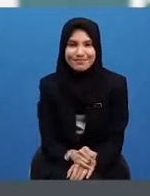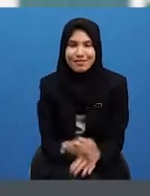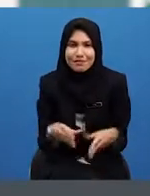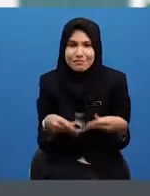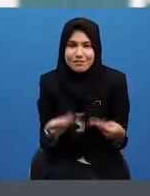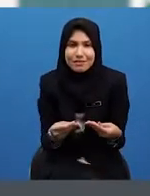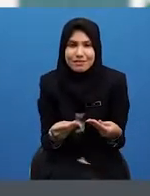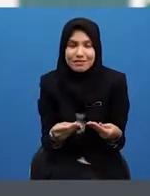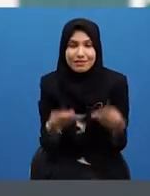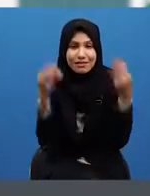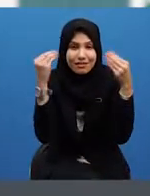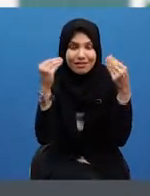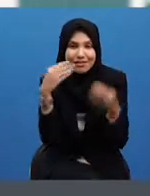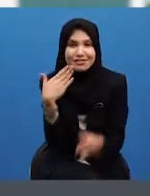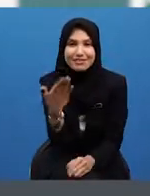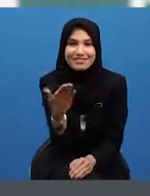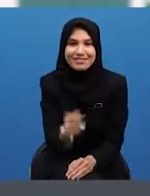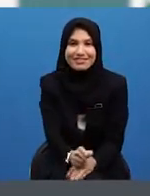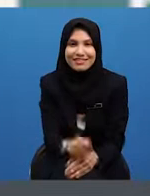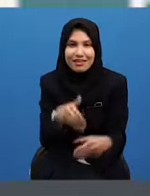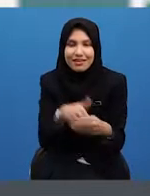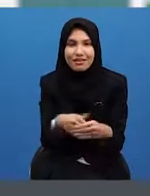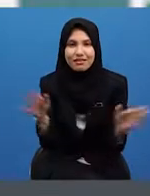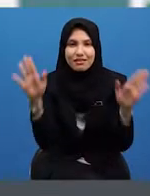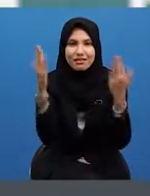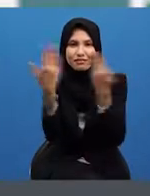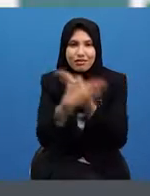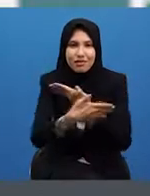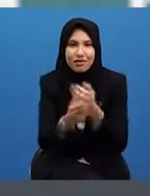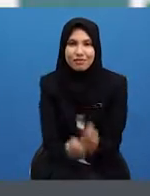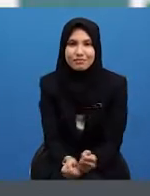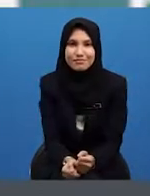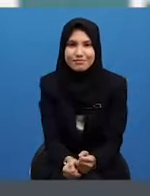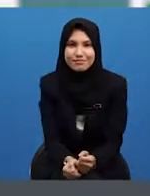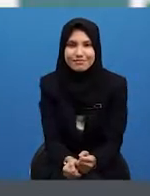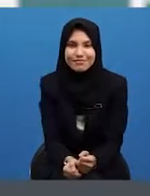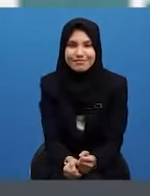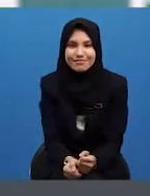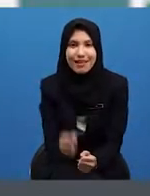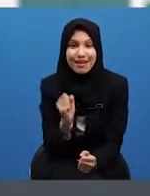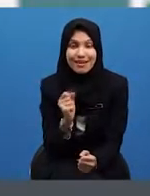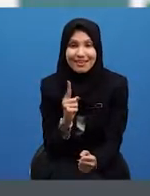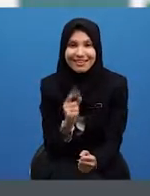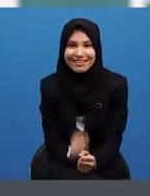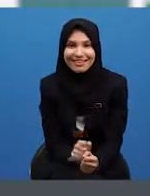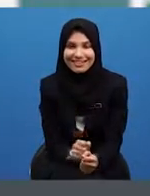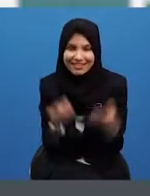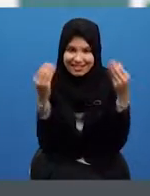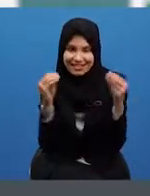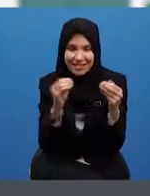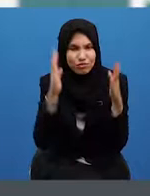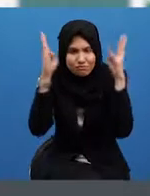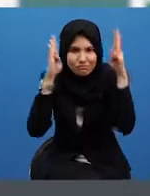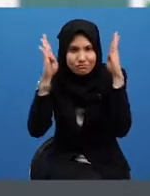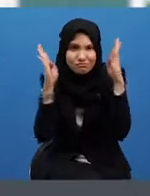guna belajar dengan kamu dalam keadaan macam Nia khas cek gu tak bimbang lagi